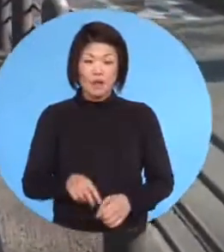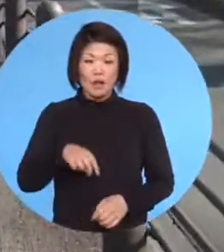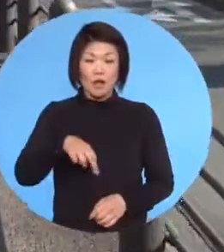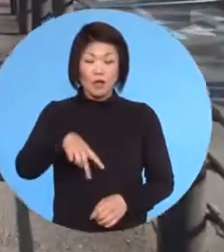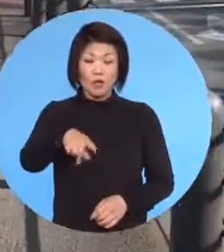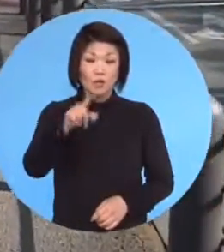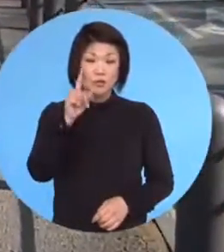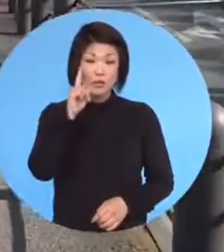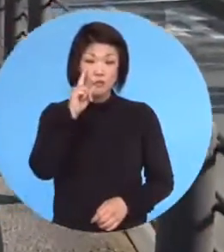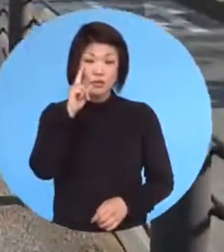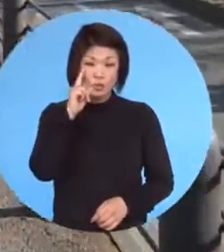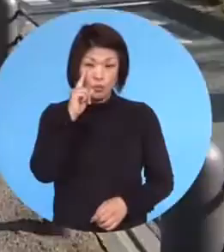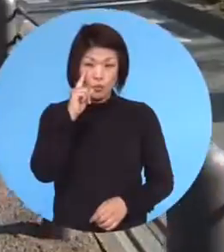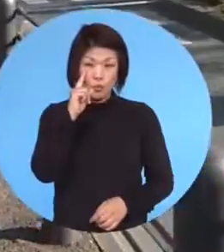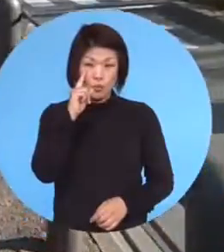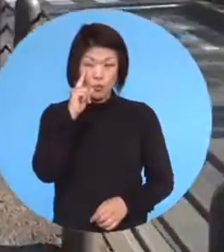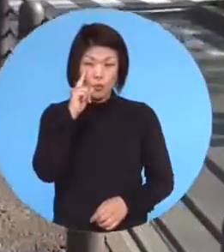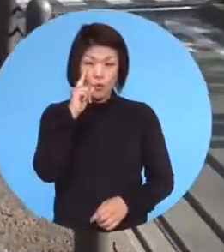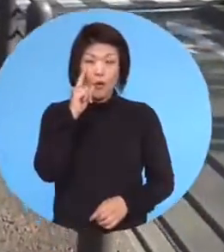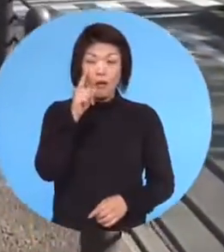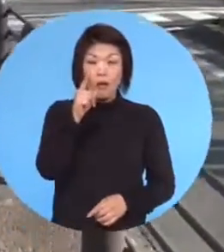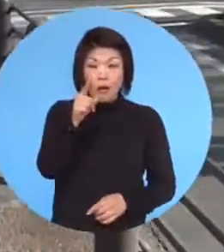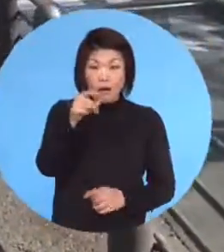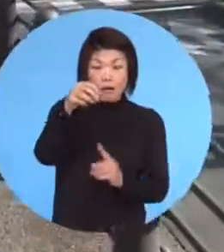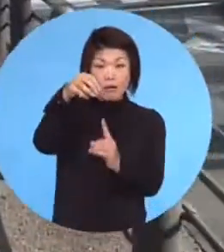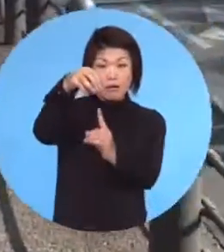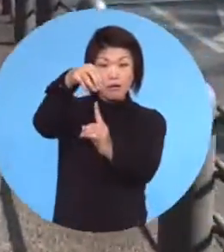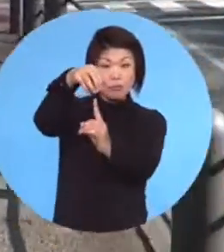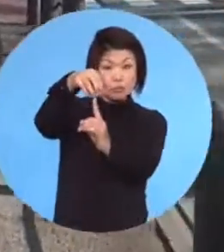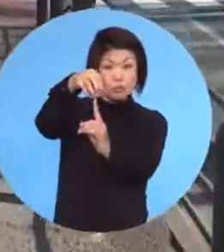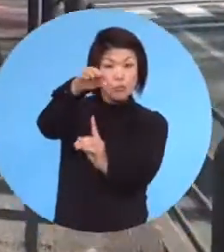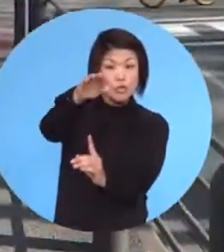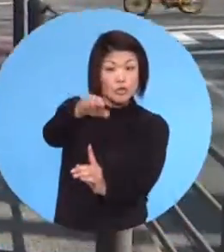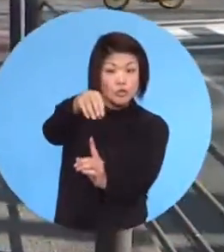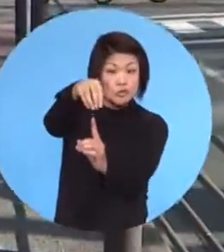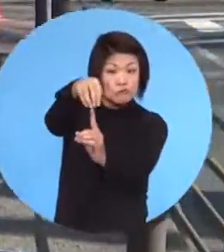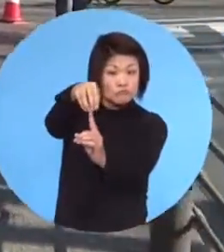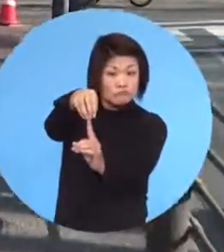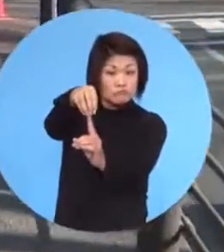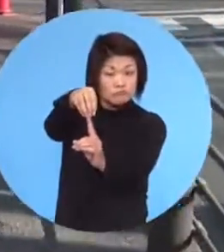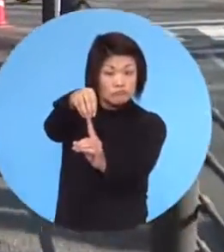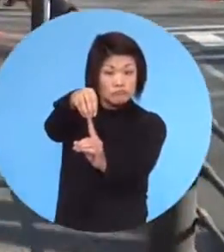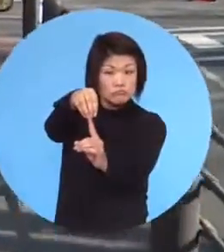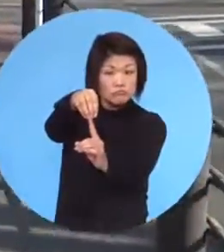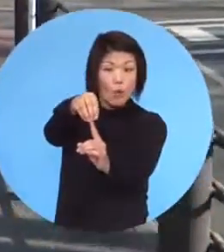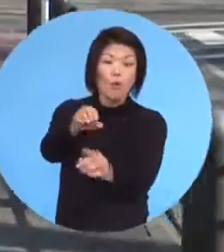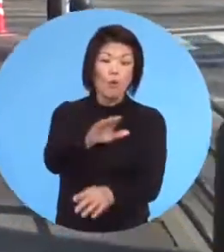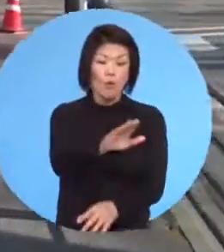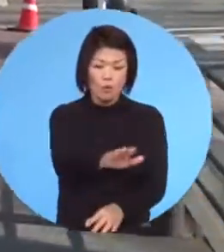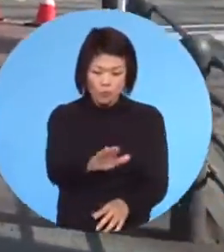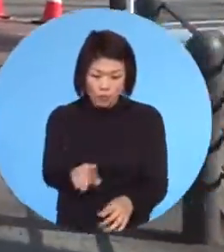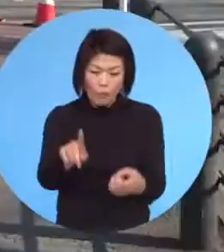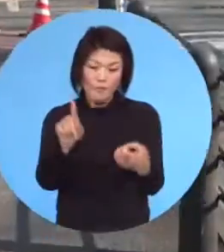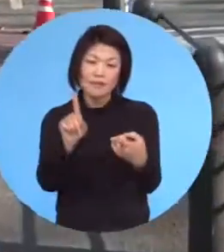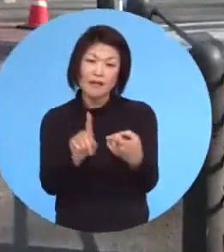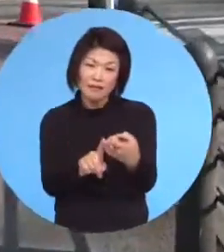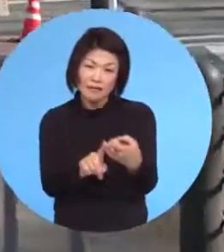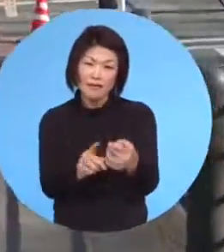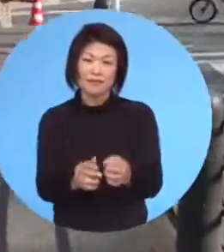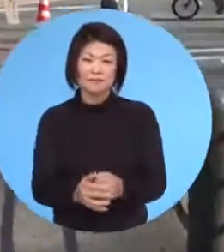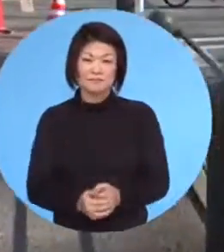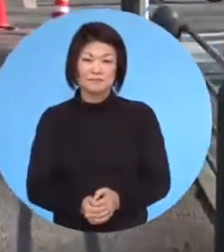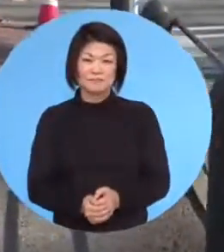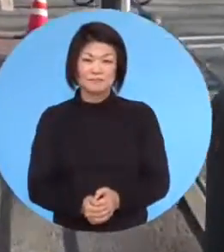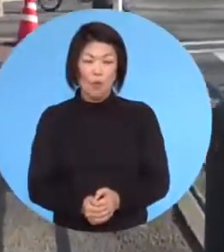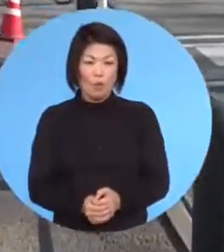歩いてみるとちょっとこう低く標識とかが作られているのでミニチュアの世界に来た気分もありますね。